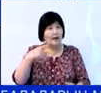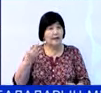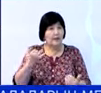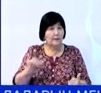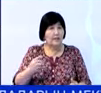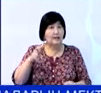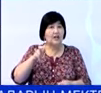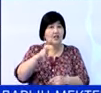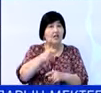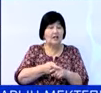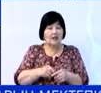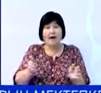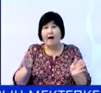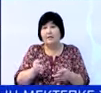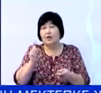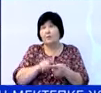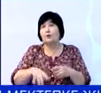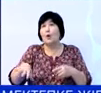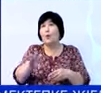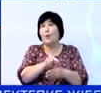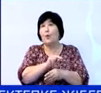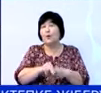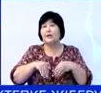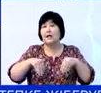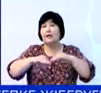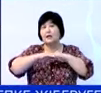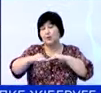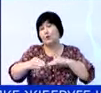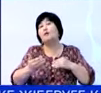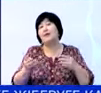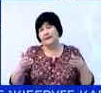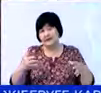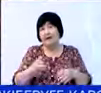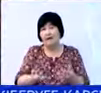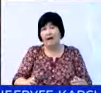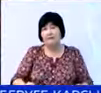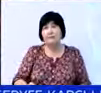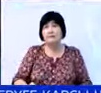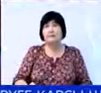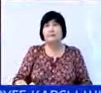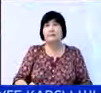биыл шегірткелердің азаюына байланысты өңделетін егістік көлемі қысқартылған.